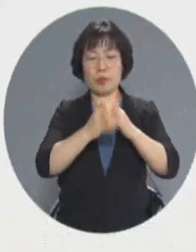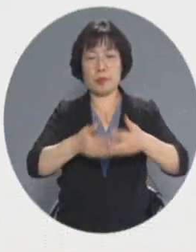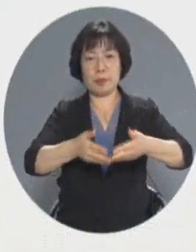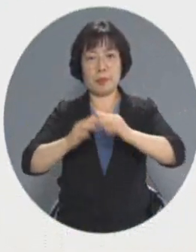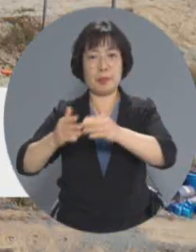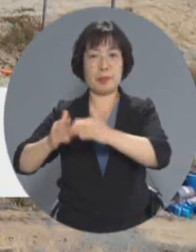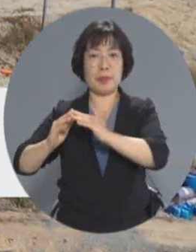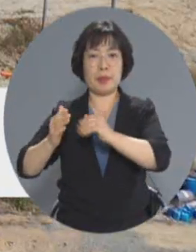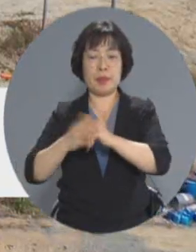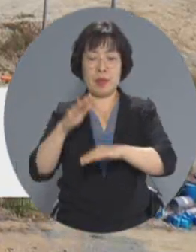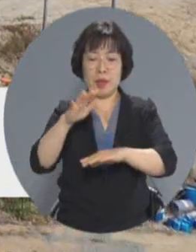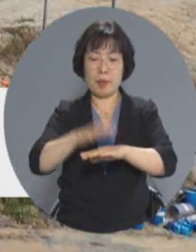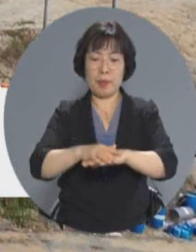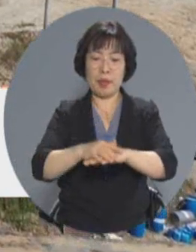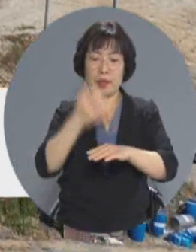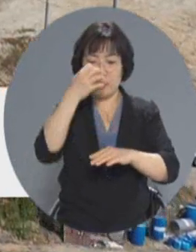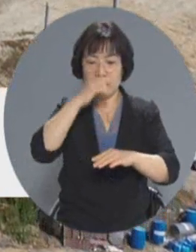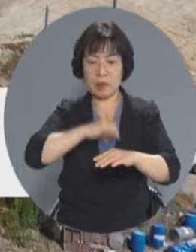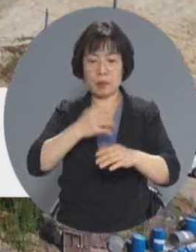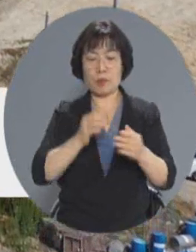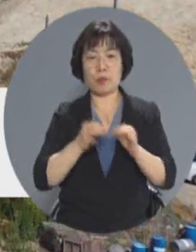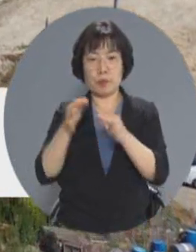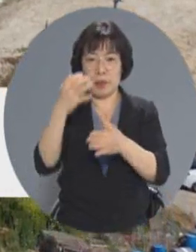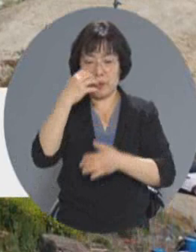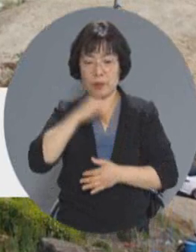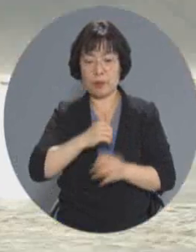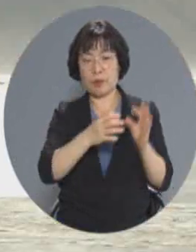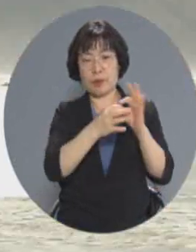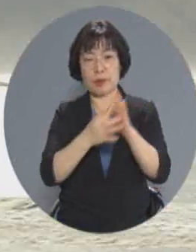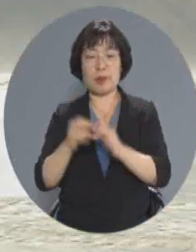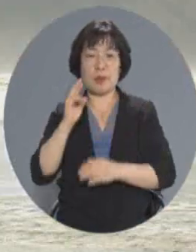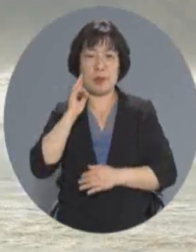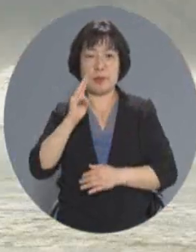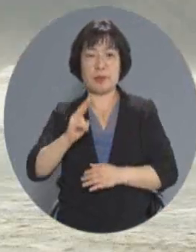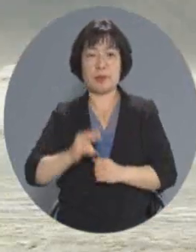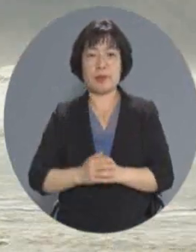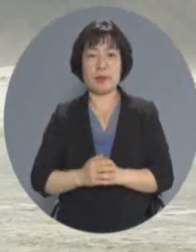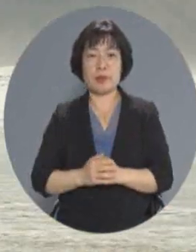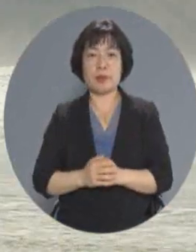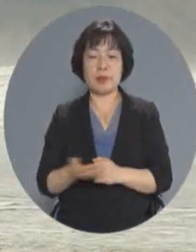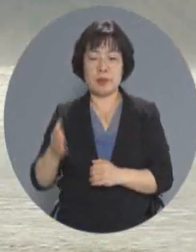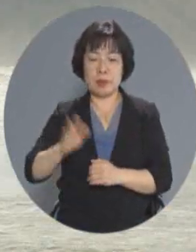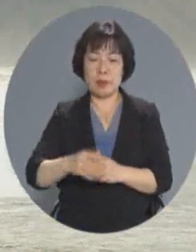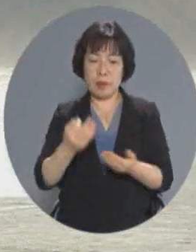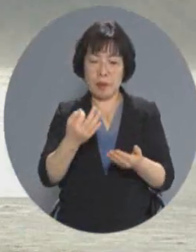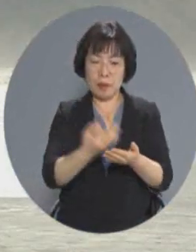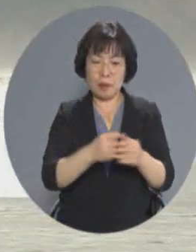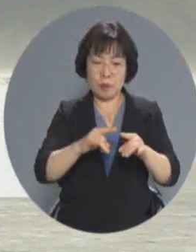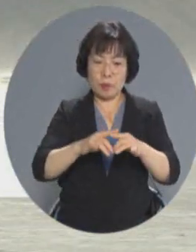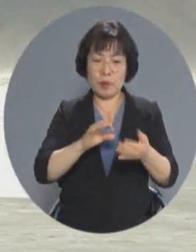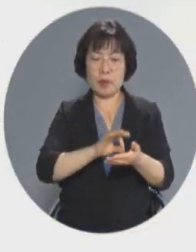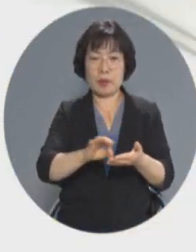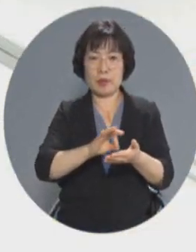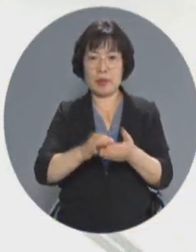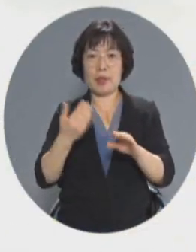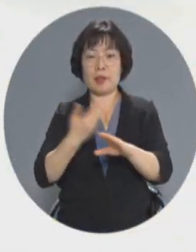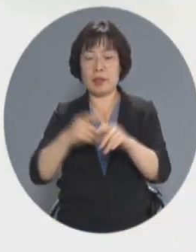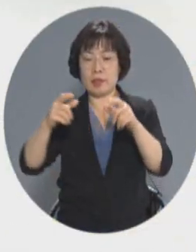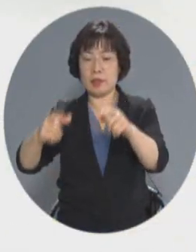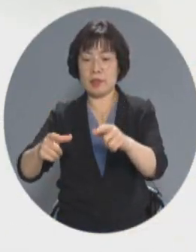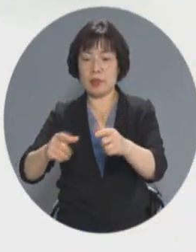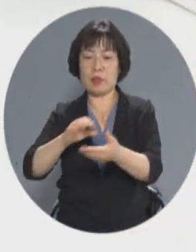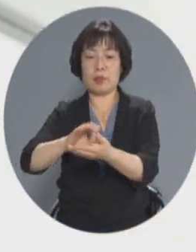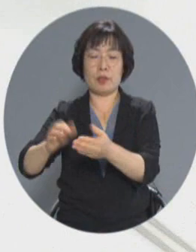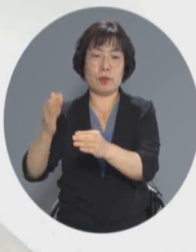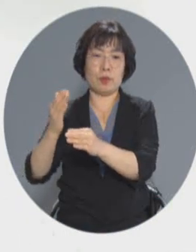들어서고 농지 투기 바람까지 거세게 불고 있습니다. 정작 생산된 전기 대부분은 다른 지역에서